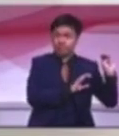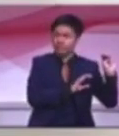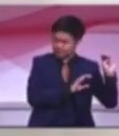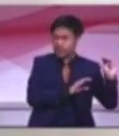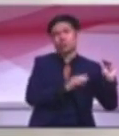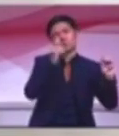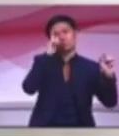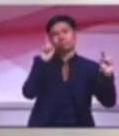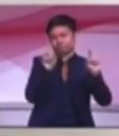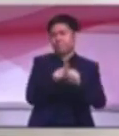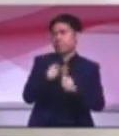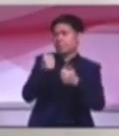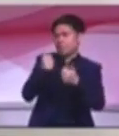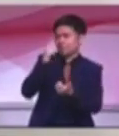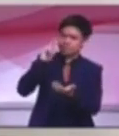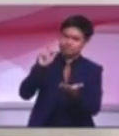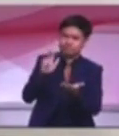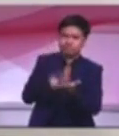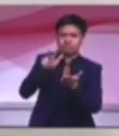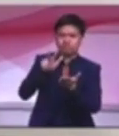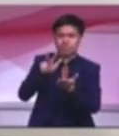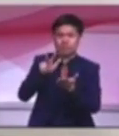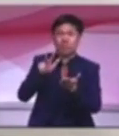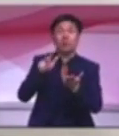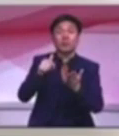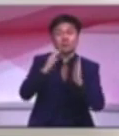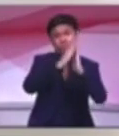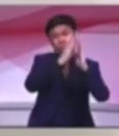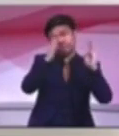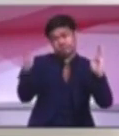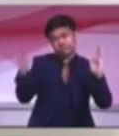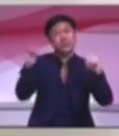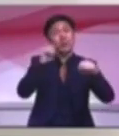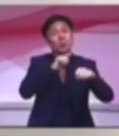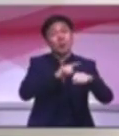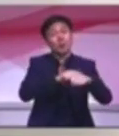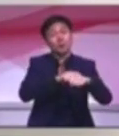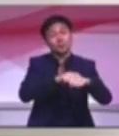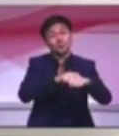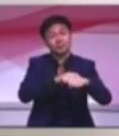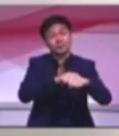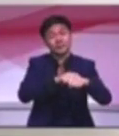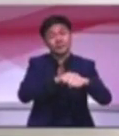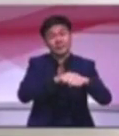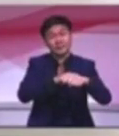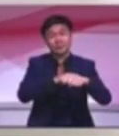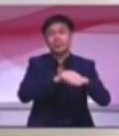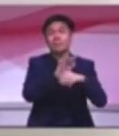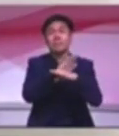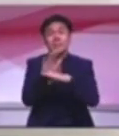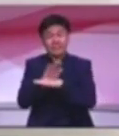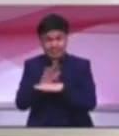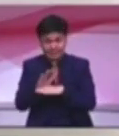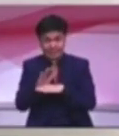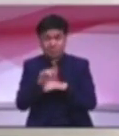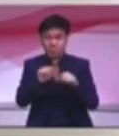bersetuju untuk melanjutkan waktu perniagaan bagi sektor-sektor perniagaan yang